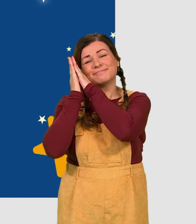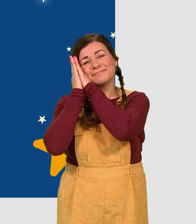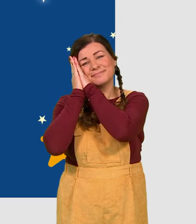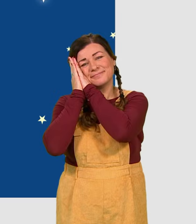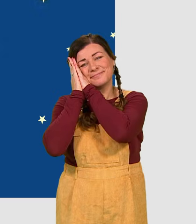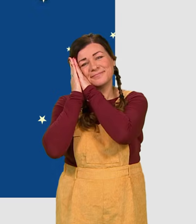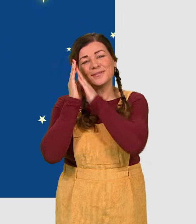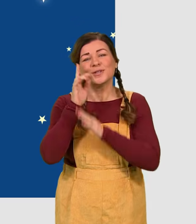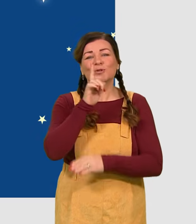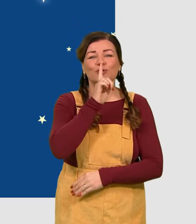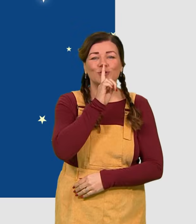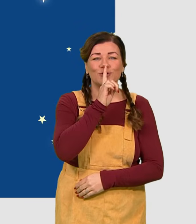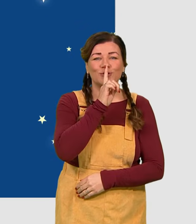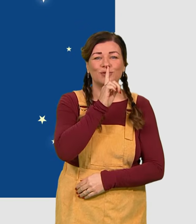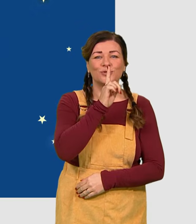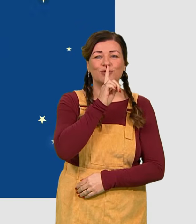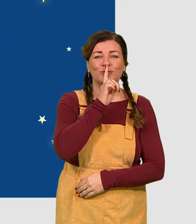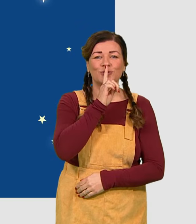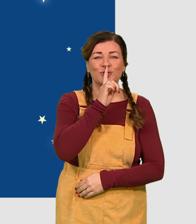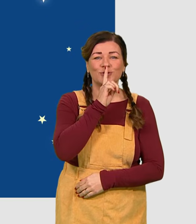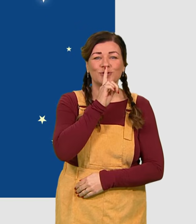cyn cysgu.